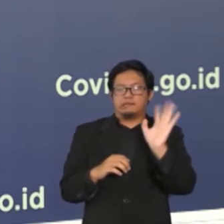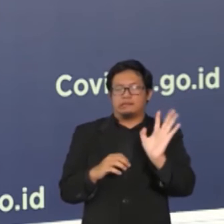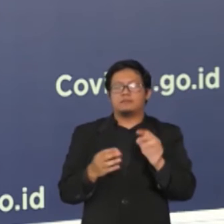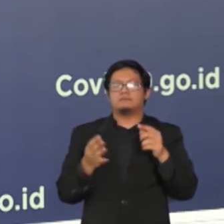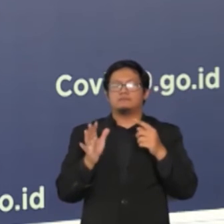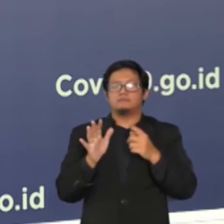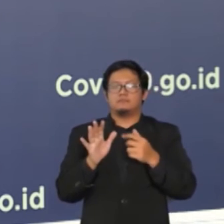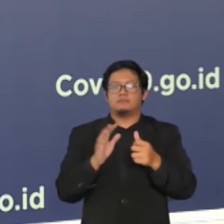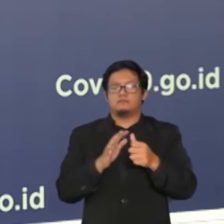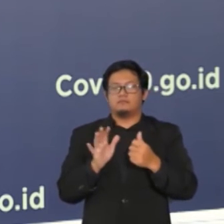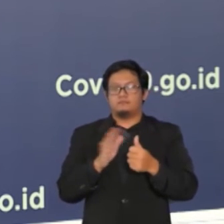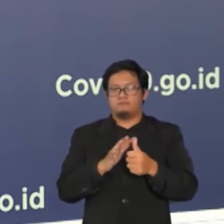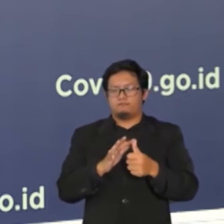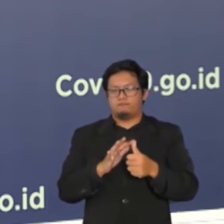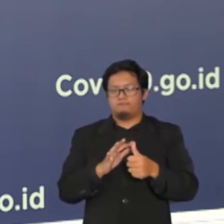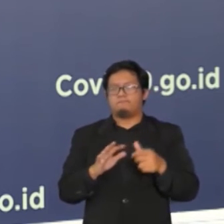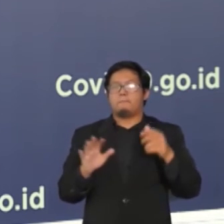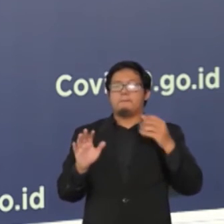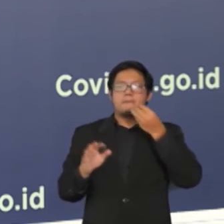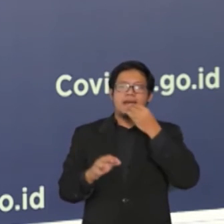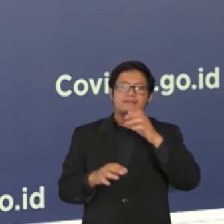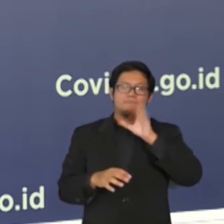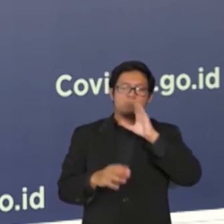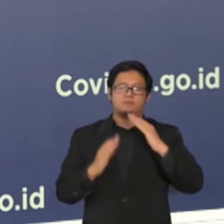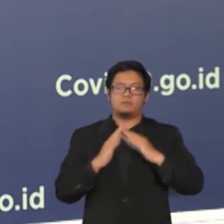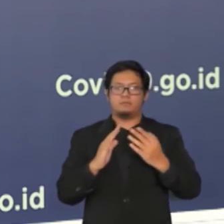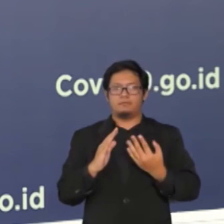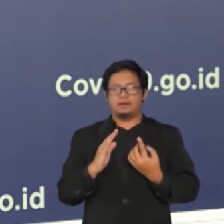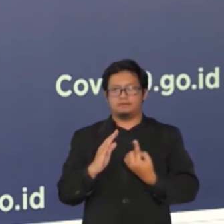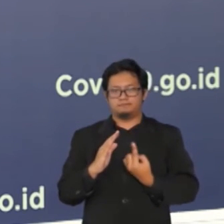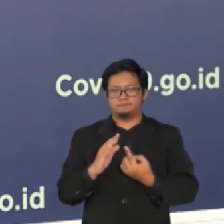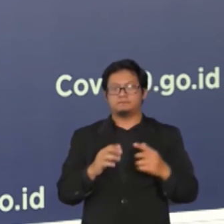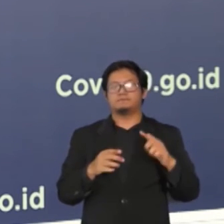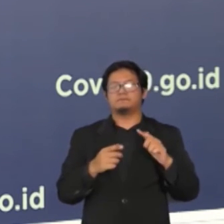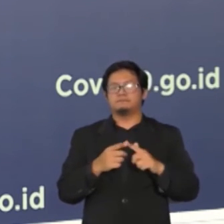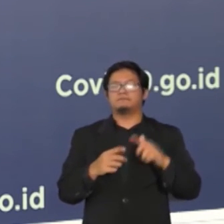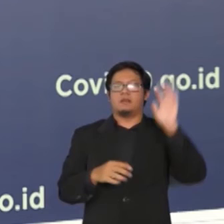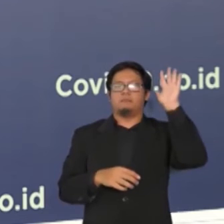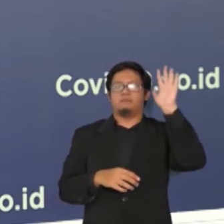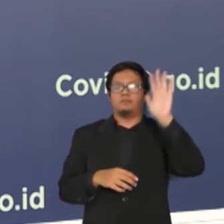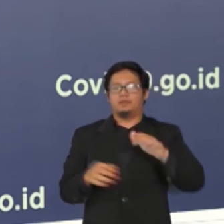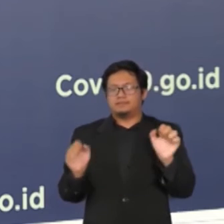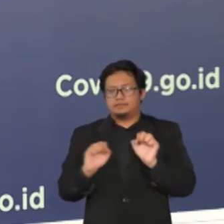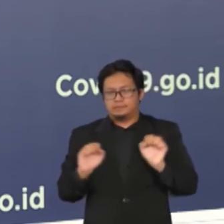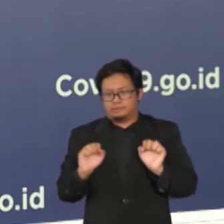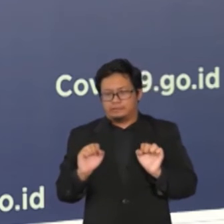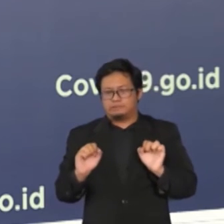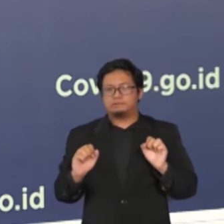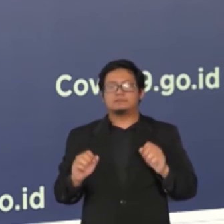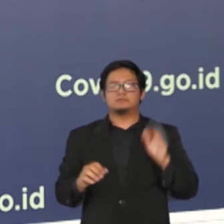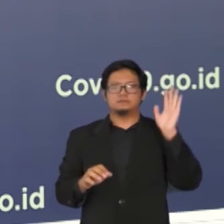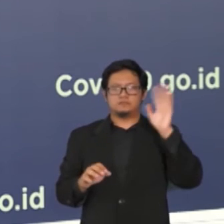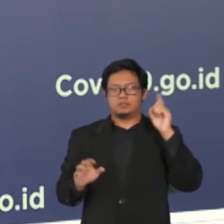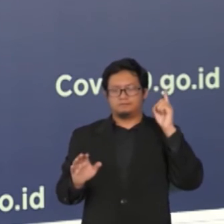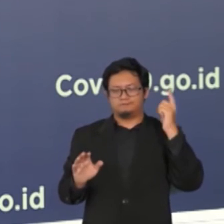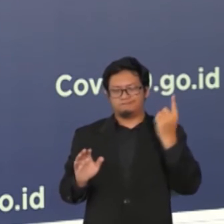rumah Hai usahakan membeli dengan jasa pengantaran segera pulang Sesampai dirumah lepas